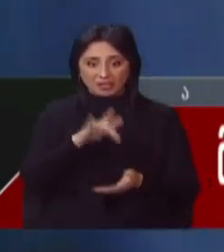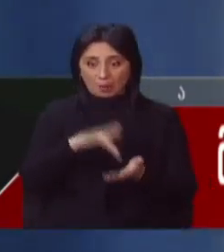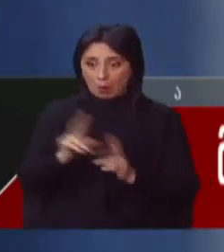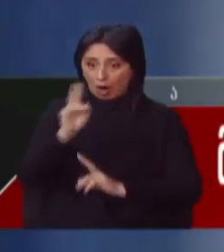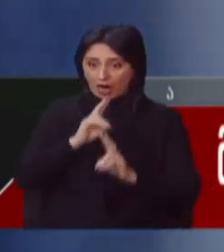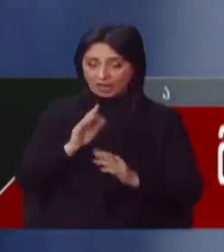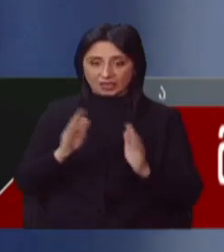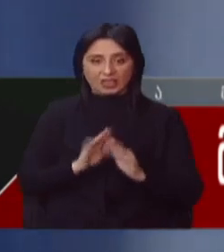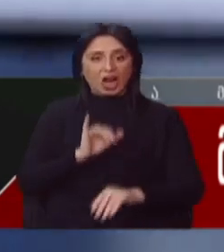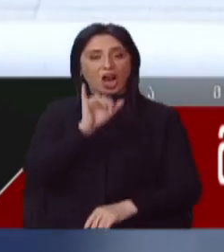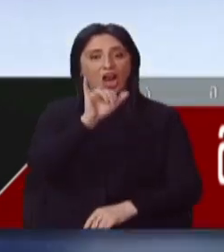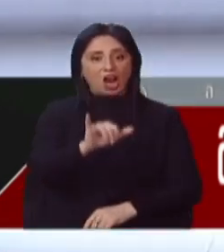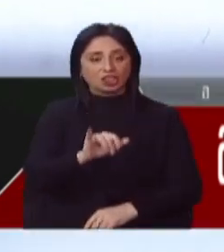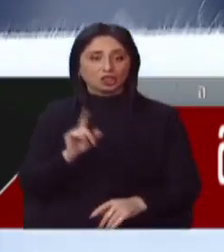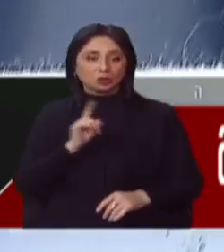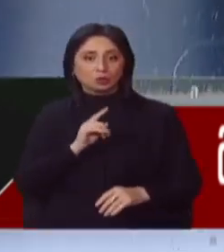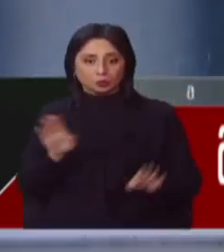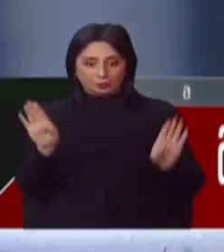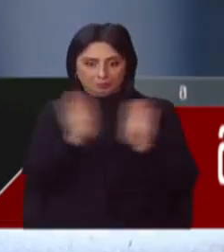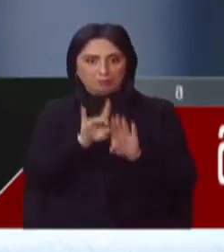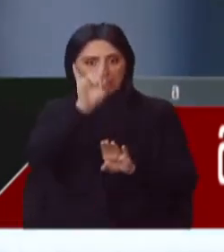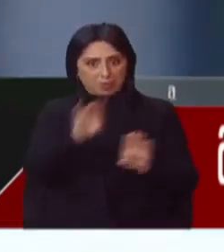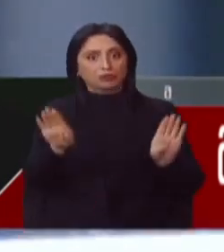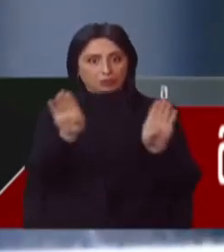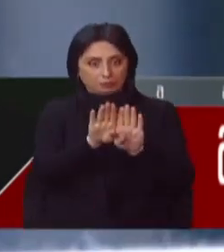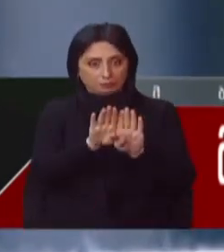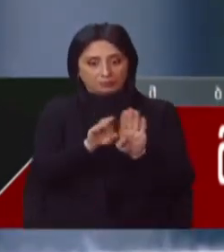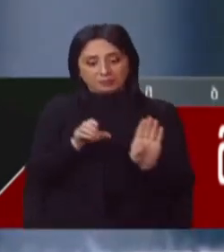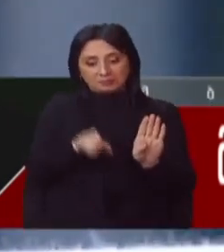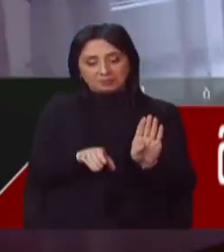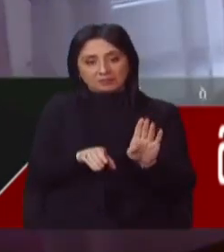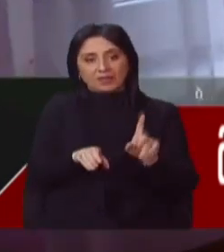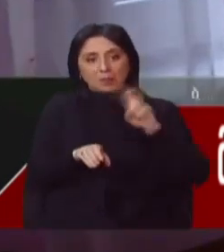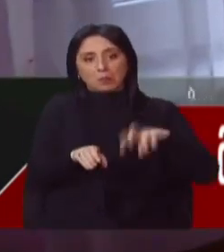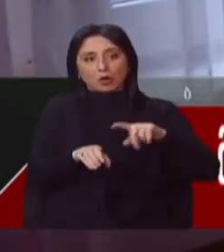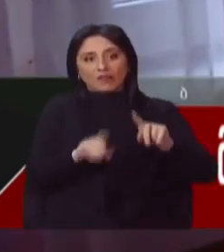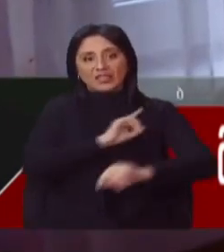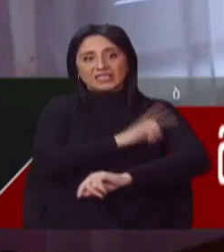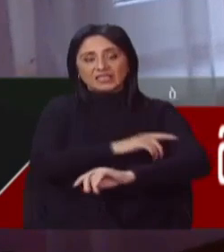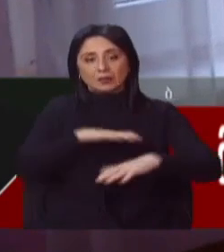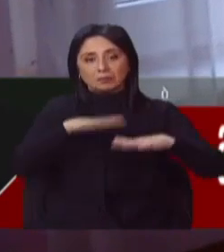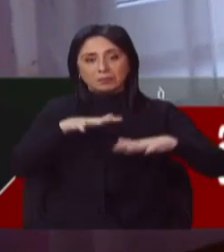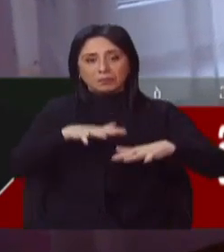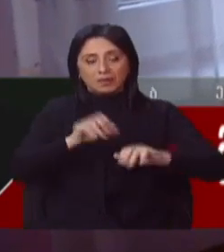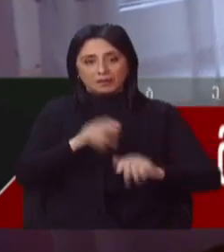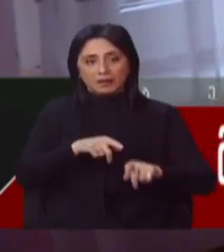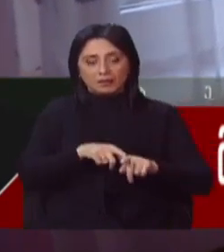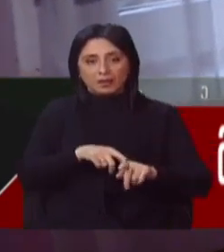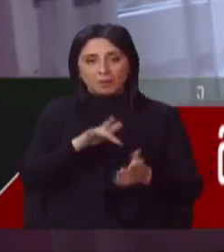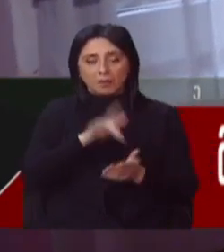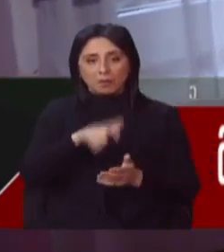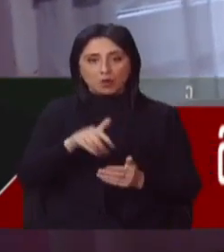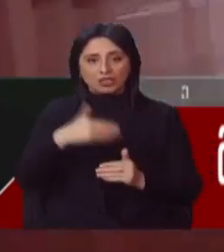მოქალაქის სახლში მიდის და დახურულ სივრცეში ფანჯარასთან ახლოს ხმაურის სიძლიერეს დეციბელებში ზომავს.